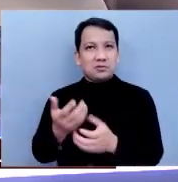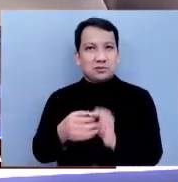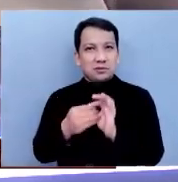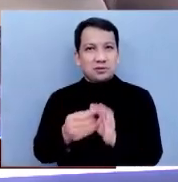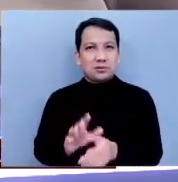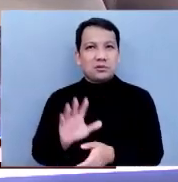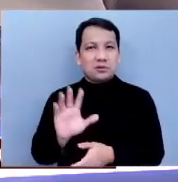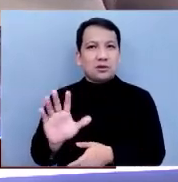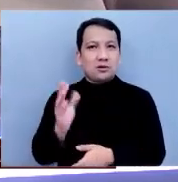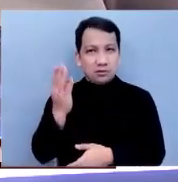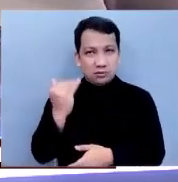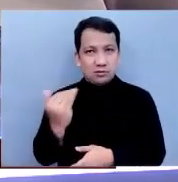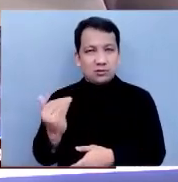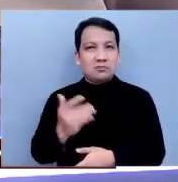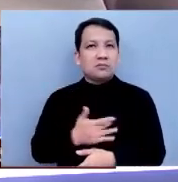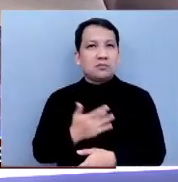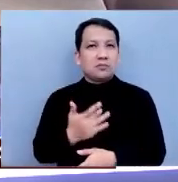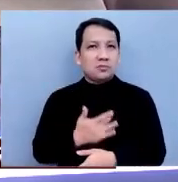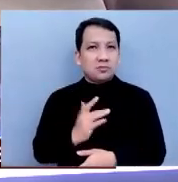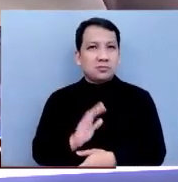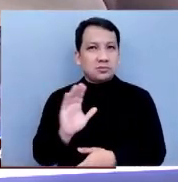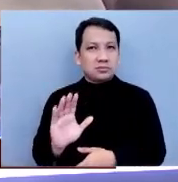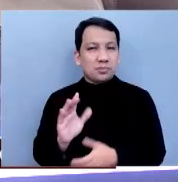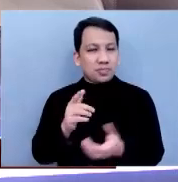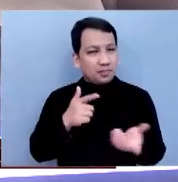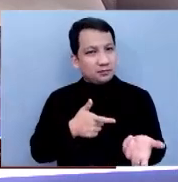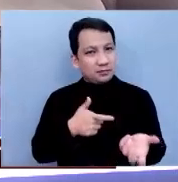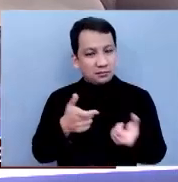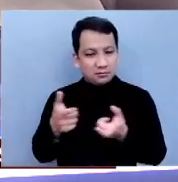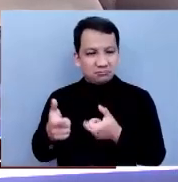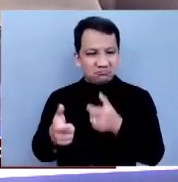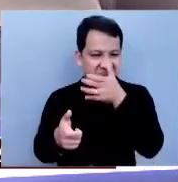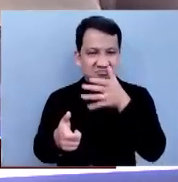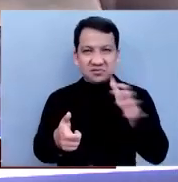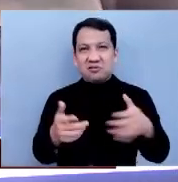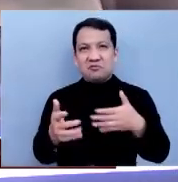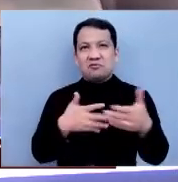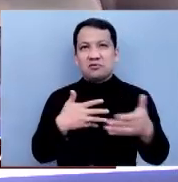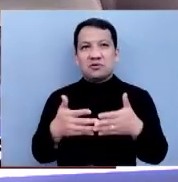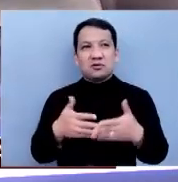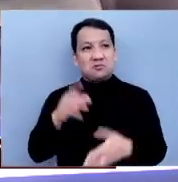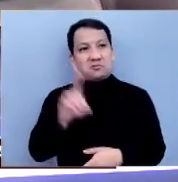para sa kanyang feelings, para sa kanyang mga baril, at wala raw siyang pakialam kahit mabash